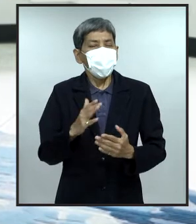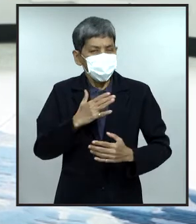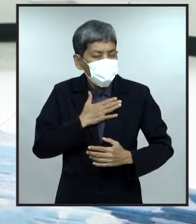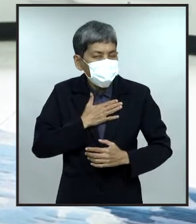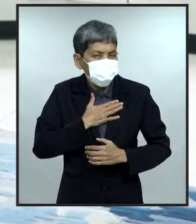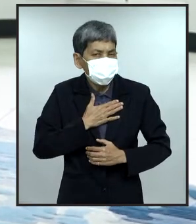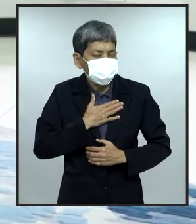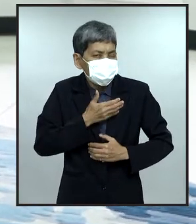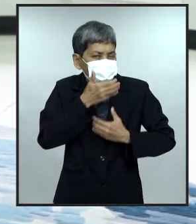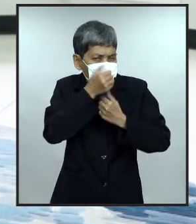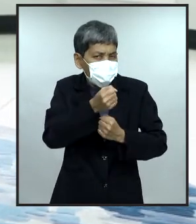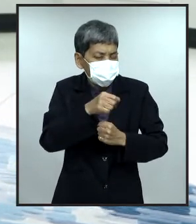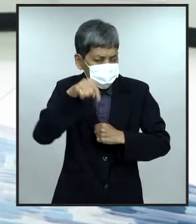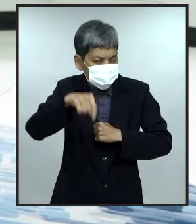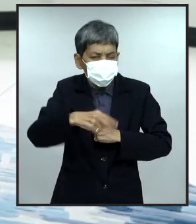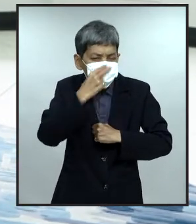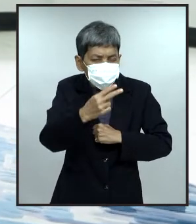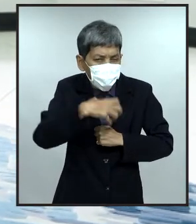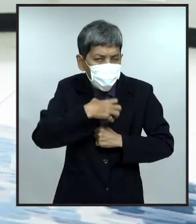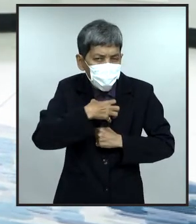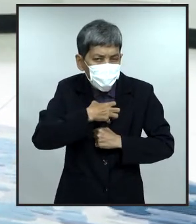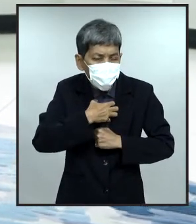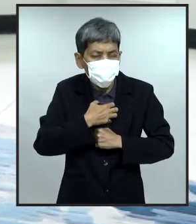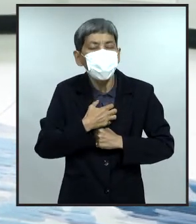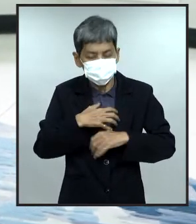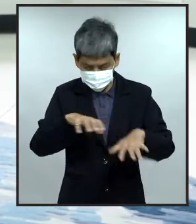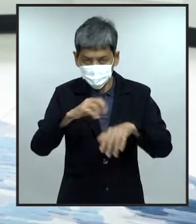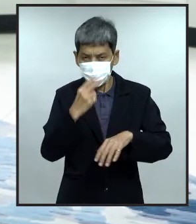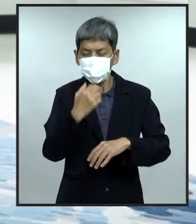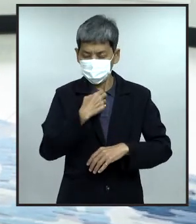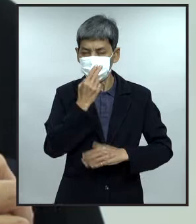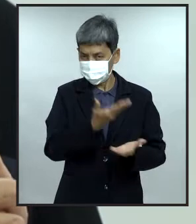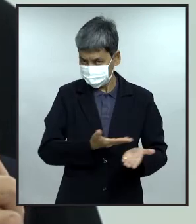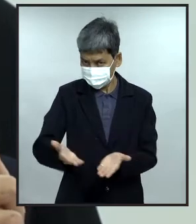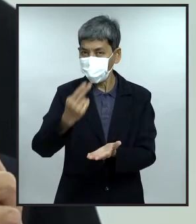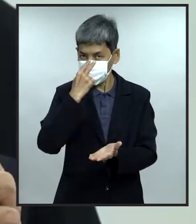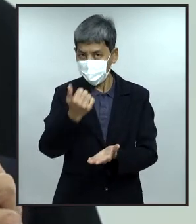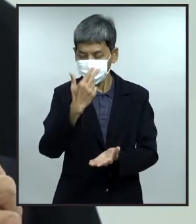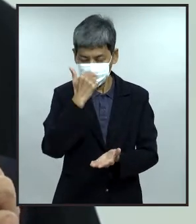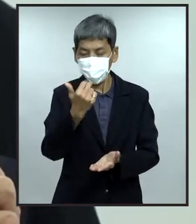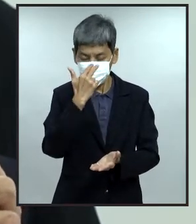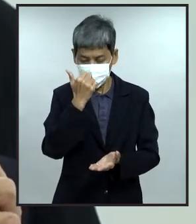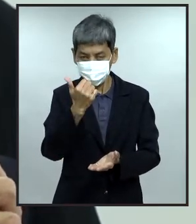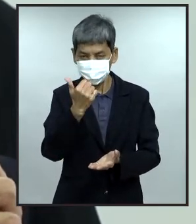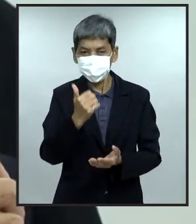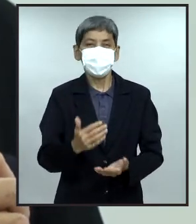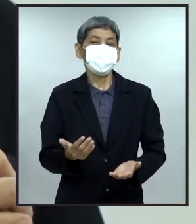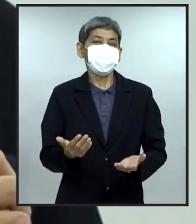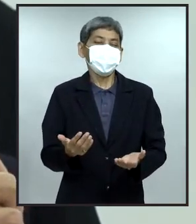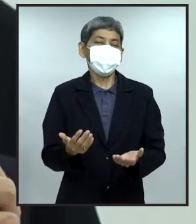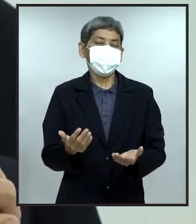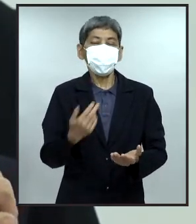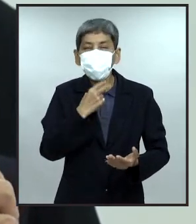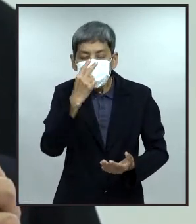างสนใจในเรื่องของศูนย์พักคอยอยากจะเข้าไปชมสถานที่ซะหน่อย ครับได้ครับเดี๋ยวเชิญเข้าไปดูเลยก็ได้ครับแล้วก็จ